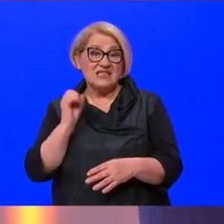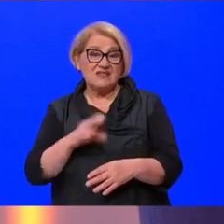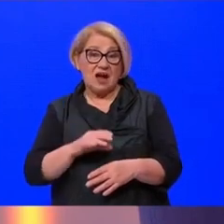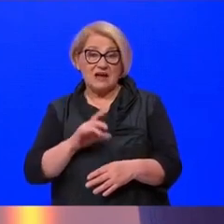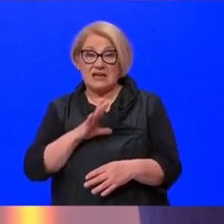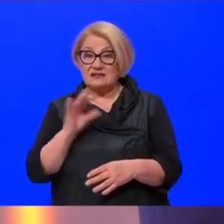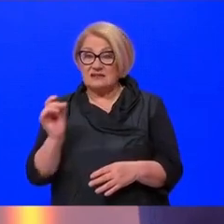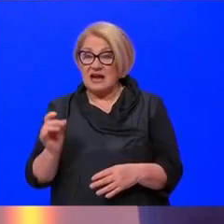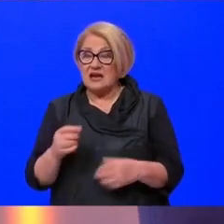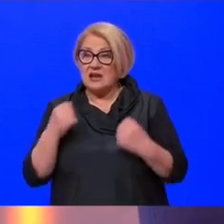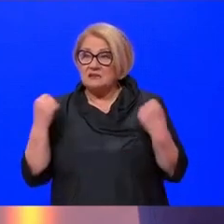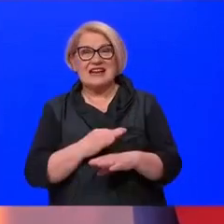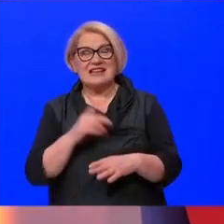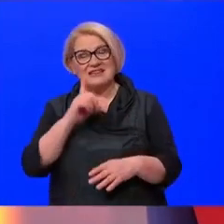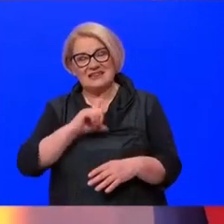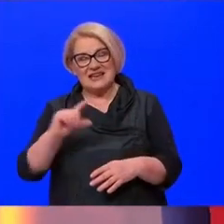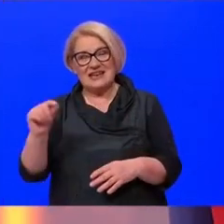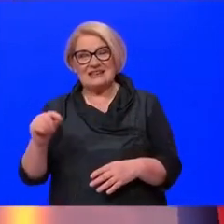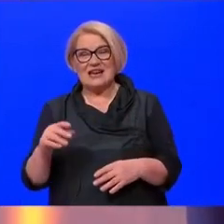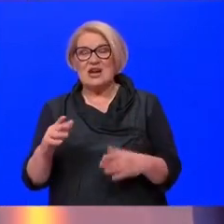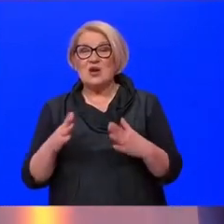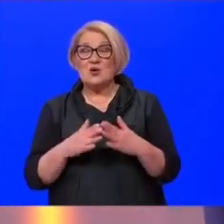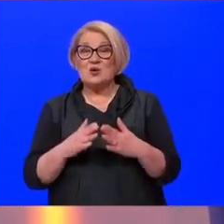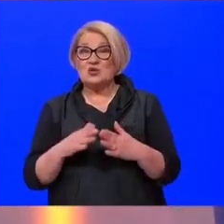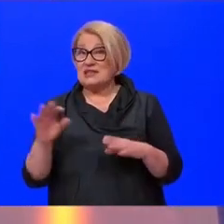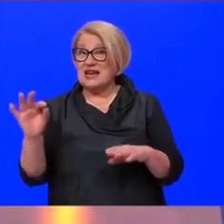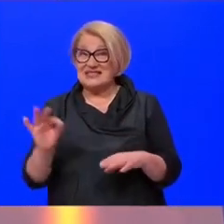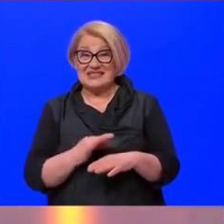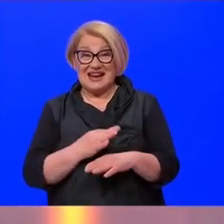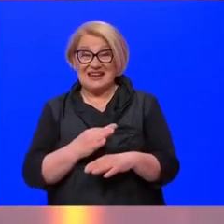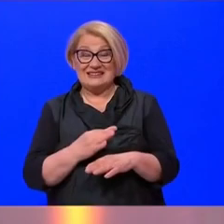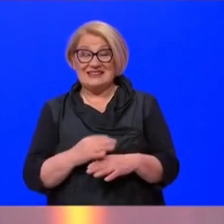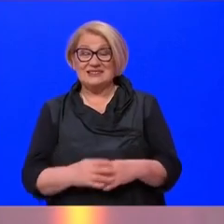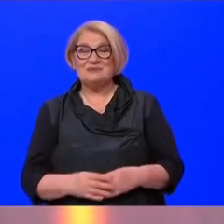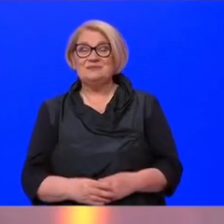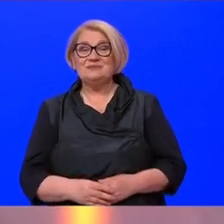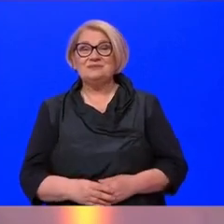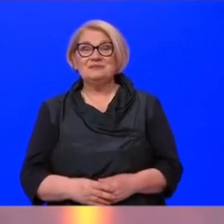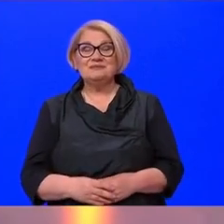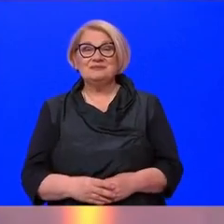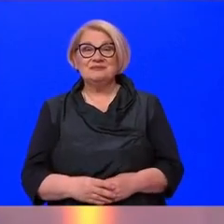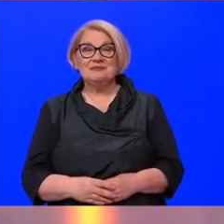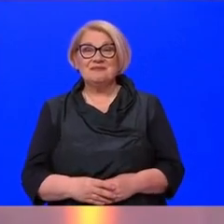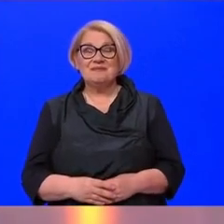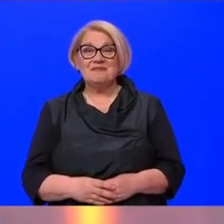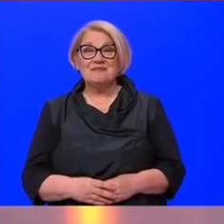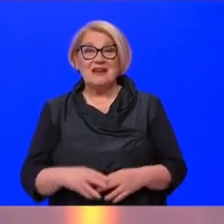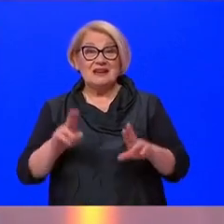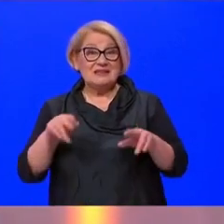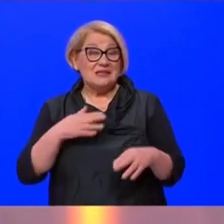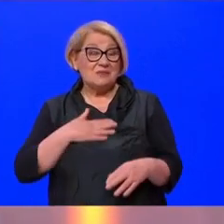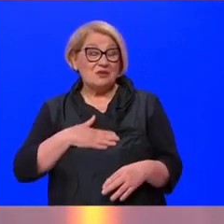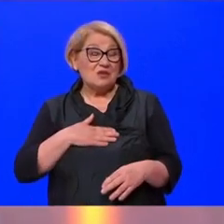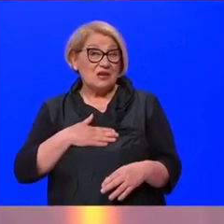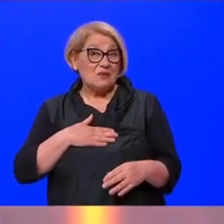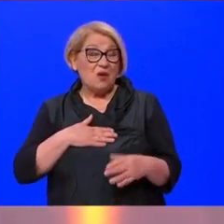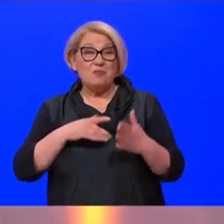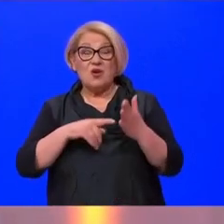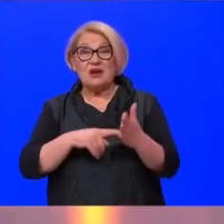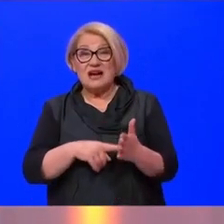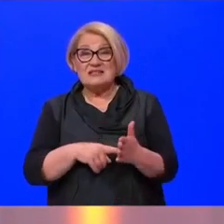na treninge. Ko je zapravo poanta? Poštovani gledatelji, i zapravo želimo istaknuti